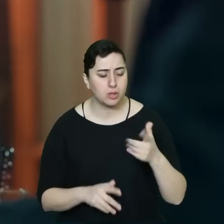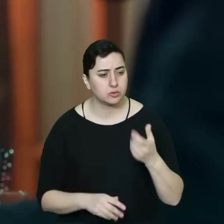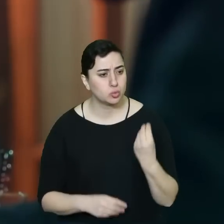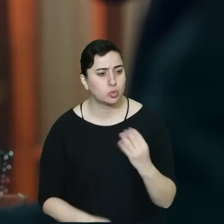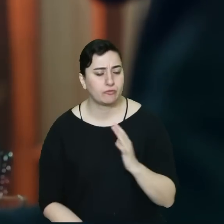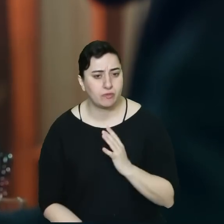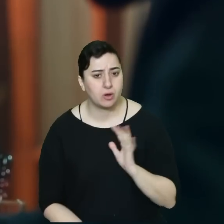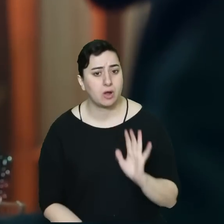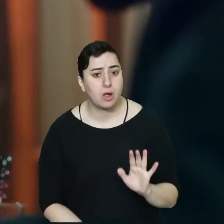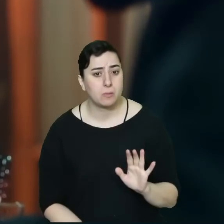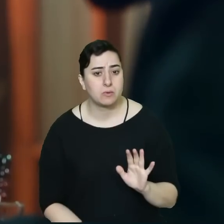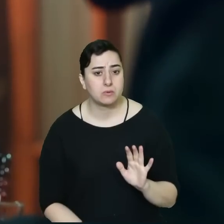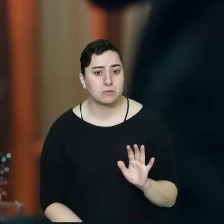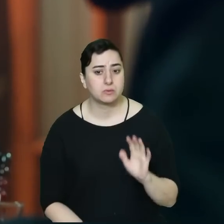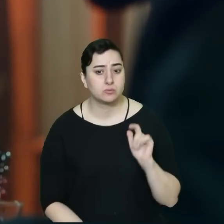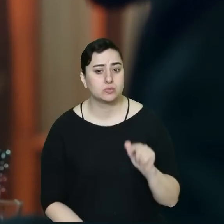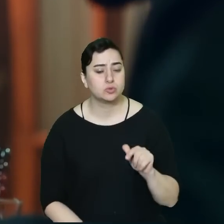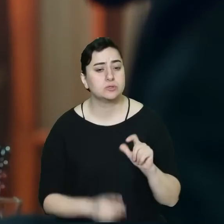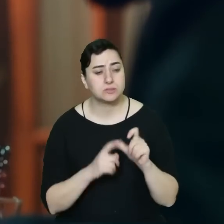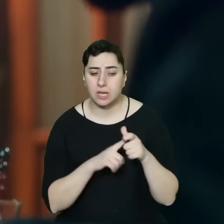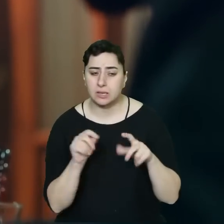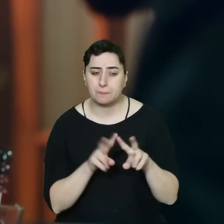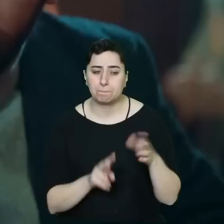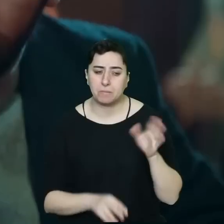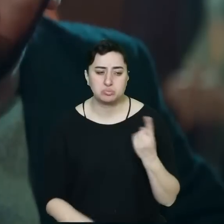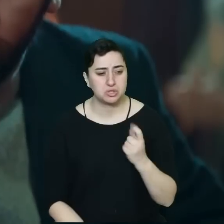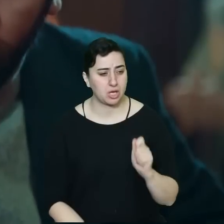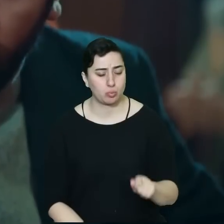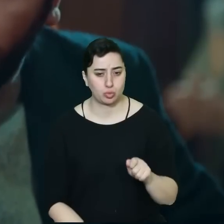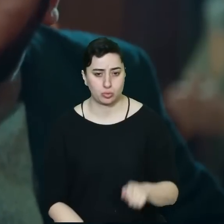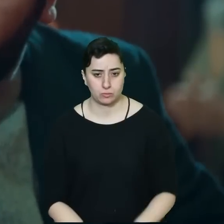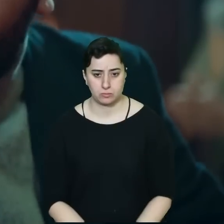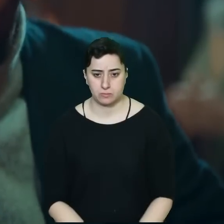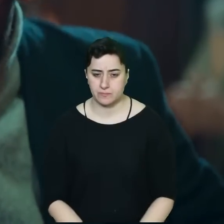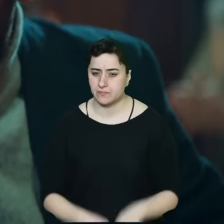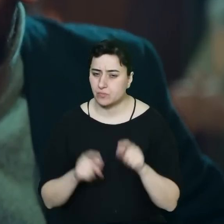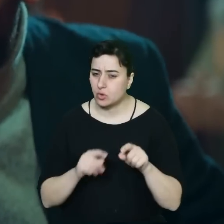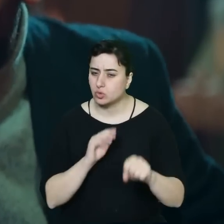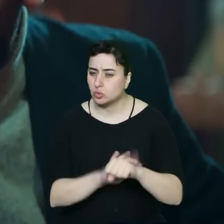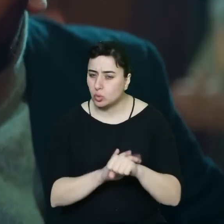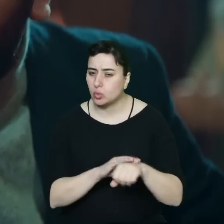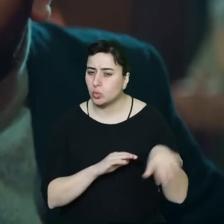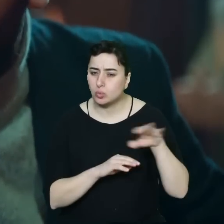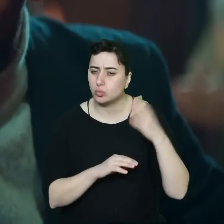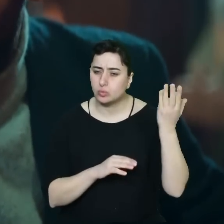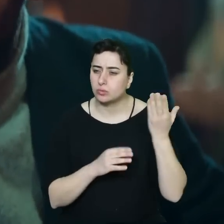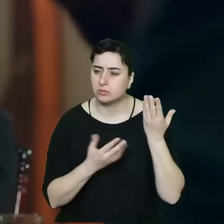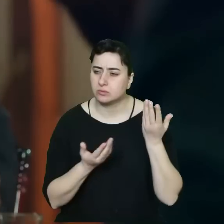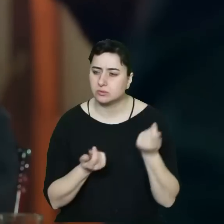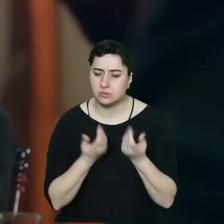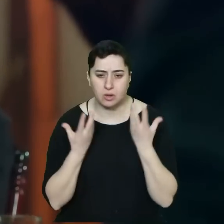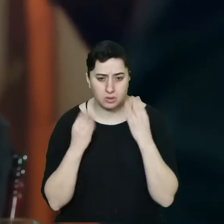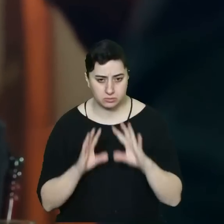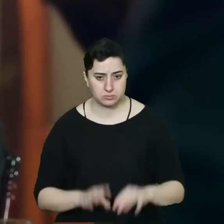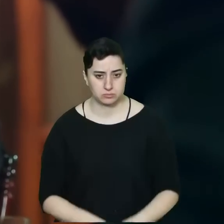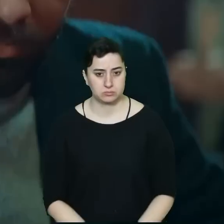Ama yok. Bu Selim başka işler çeviriyor. O komünisti iş verecek akıl var mı ya? Ne